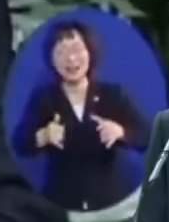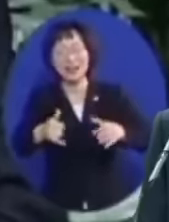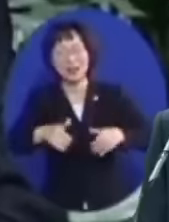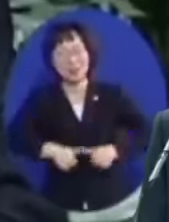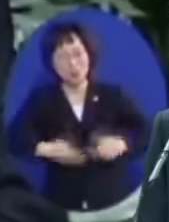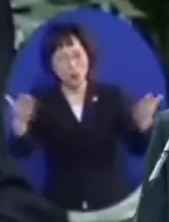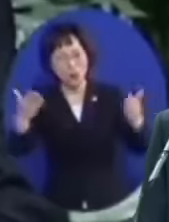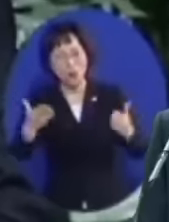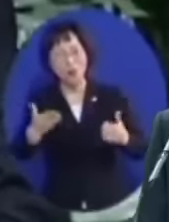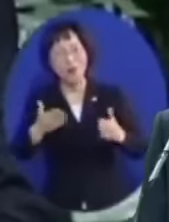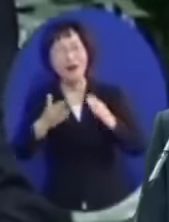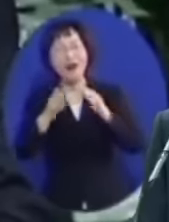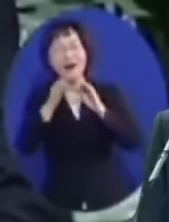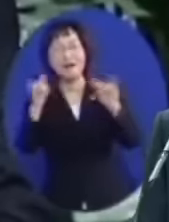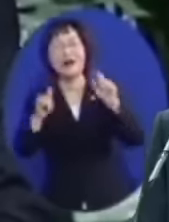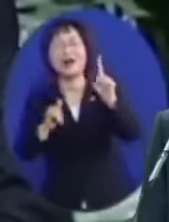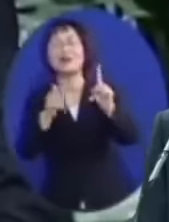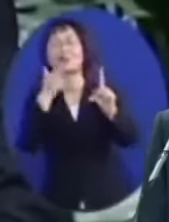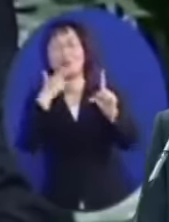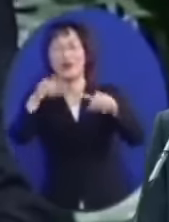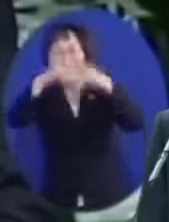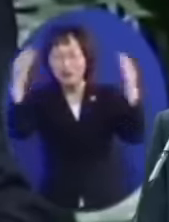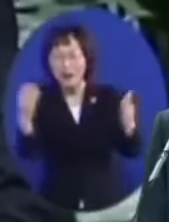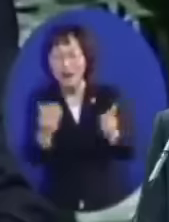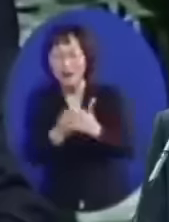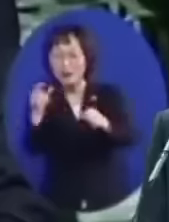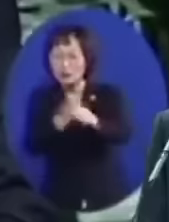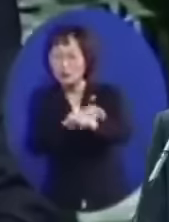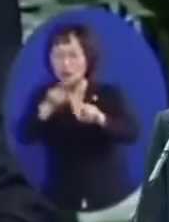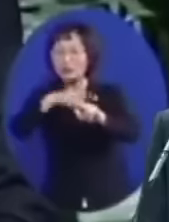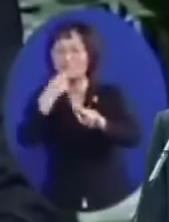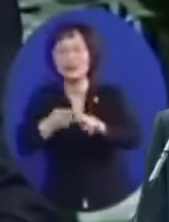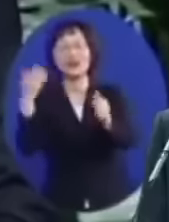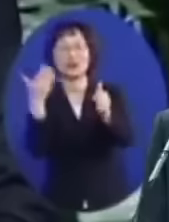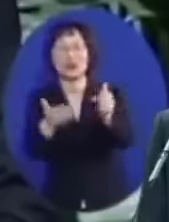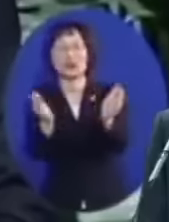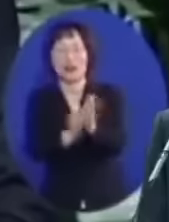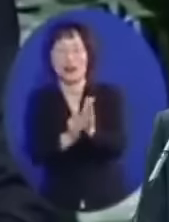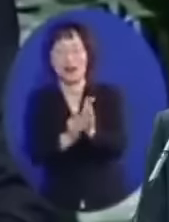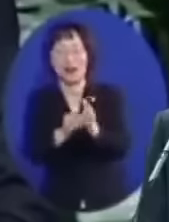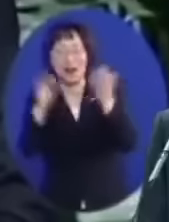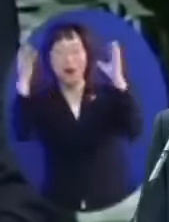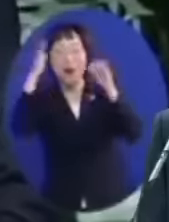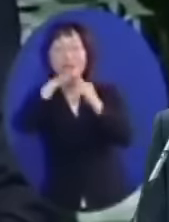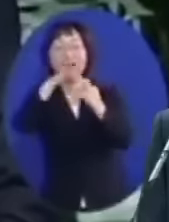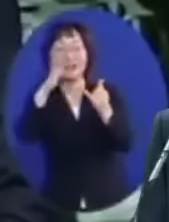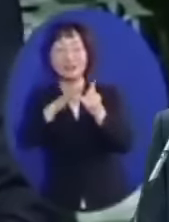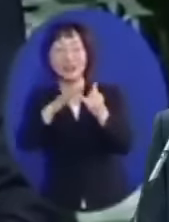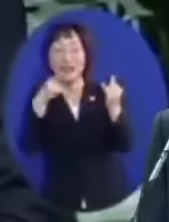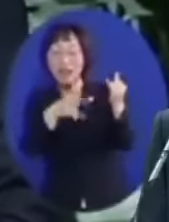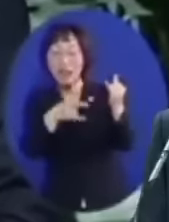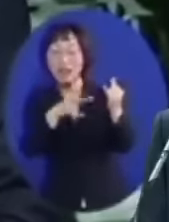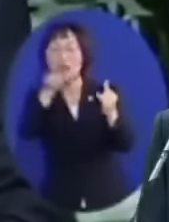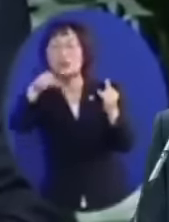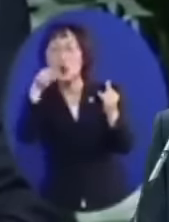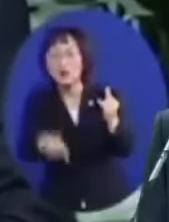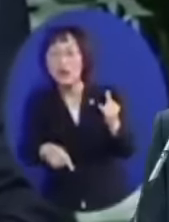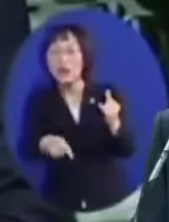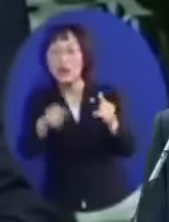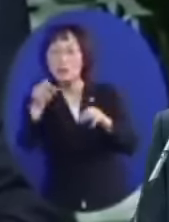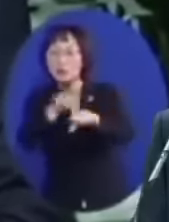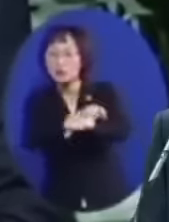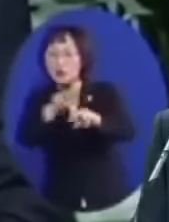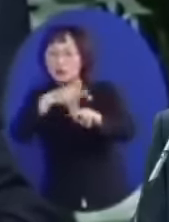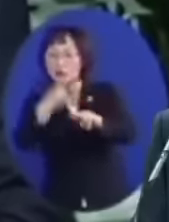사람은 하나도 없습니다. 다 은사를 주었습니다. 그러므로 어린아이들에게 그 속에 있는 은사를